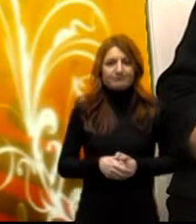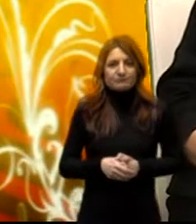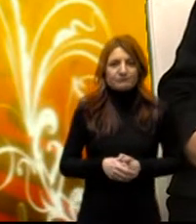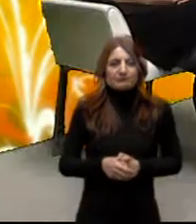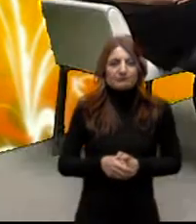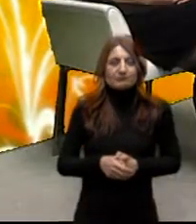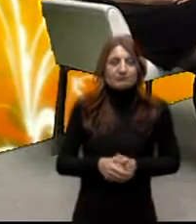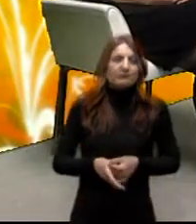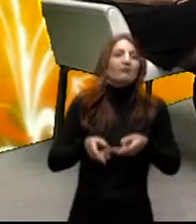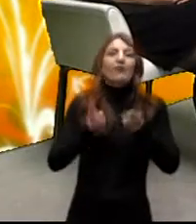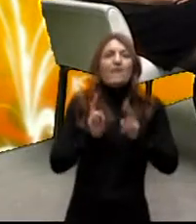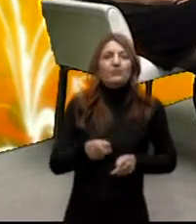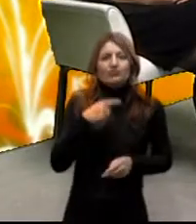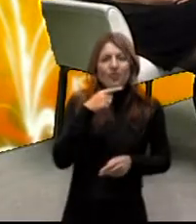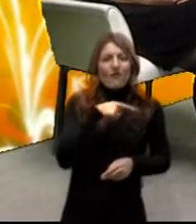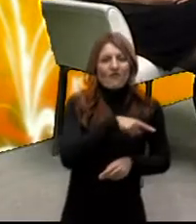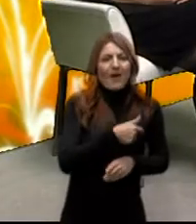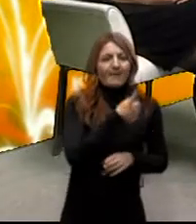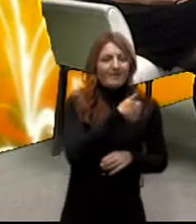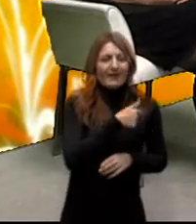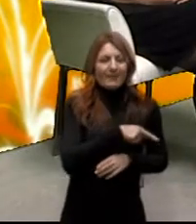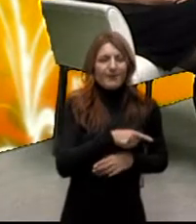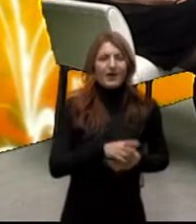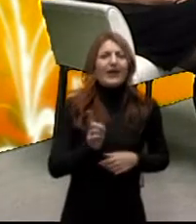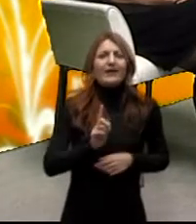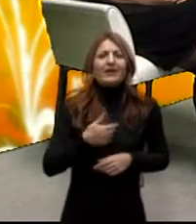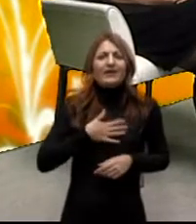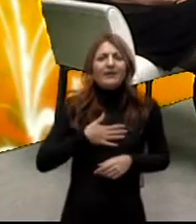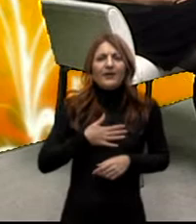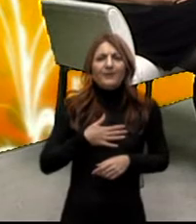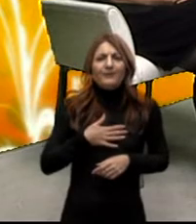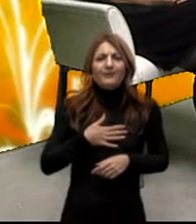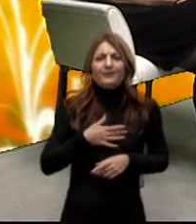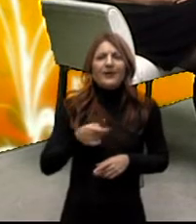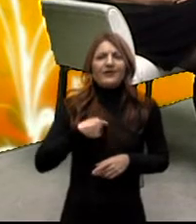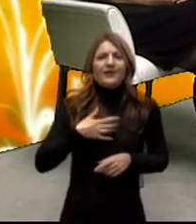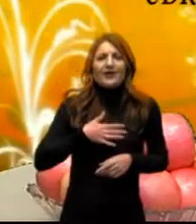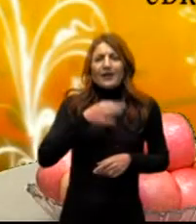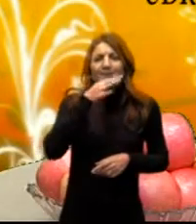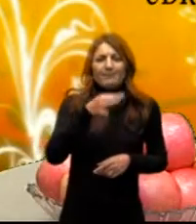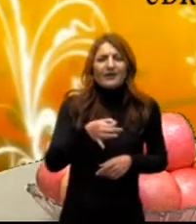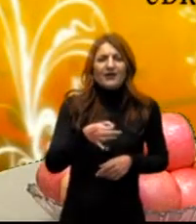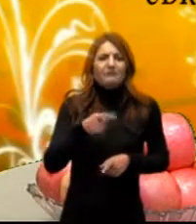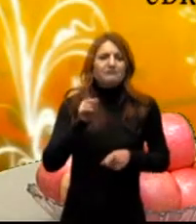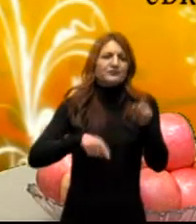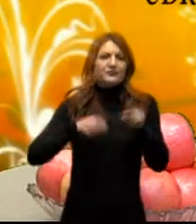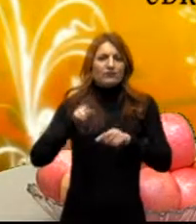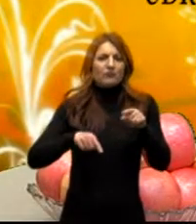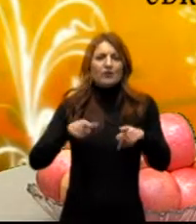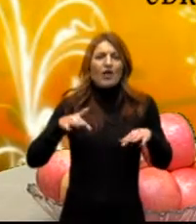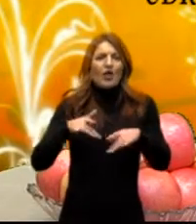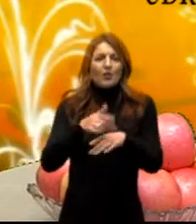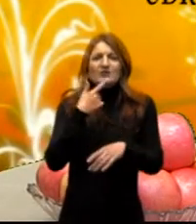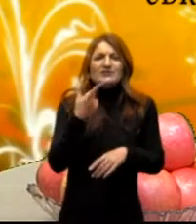se vratiti malo na te primarne. Recite, htjeli ste me pitati nešto? Ne, htjela sam samo pitati. Često puta ljudi s kojima se ja